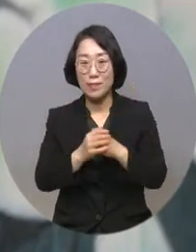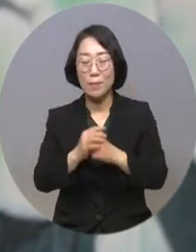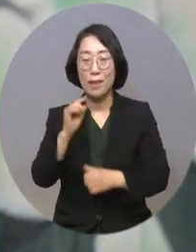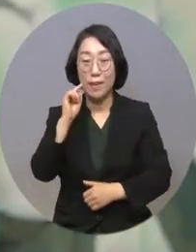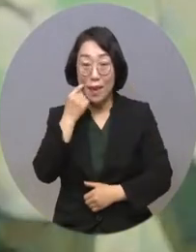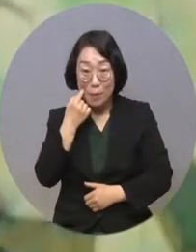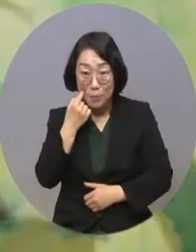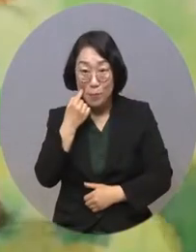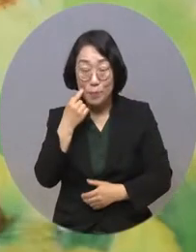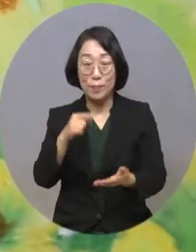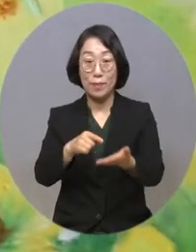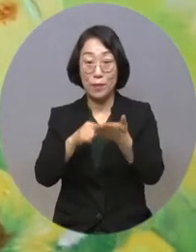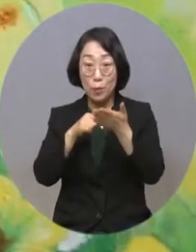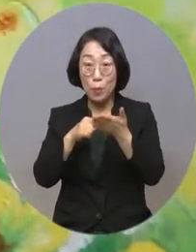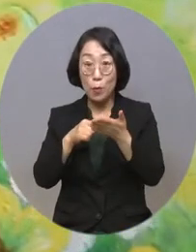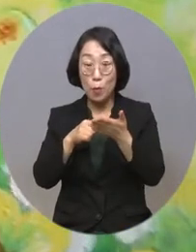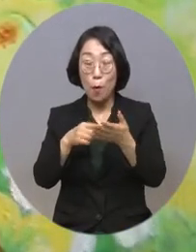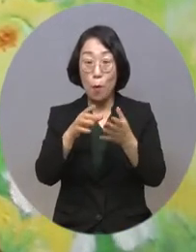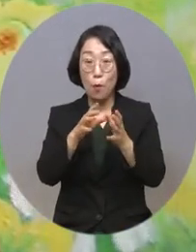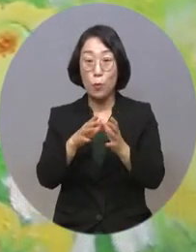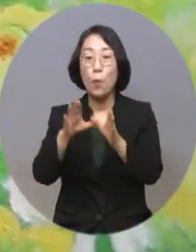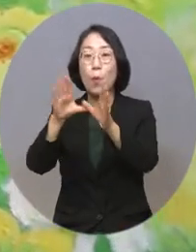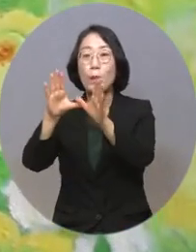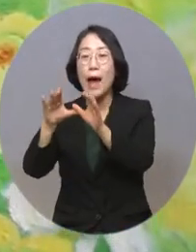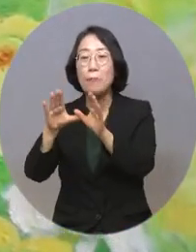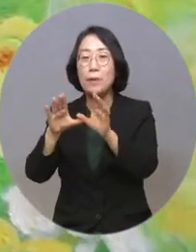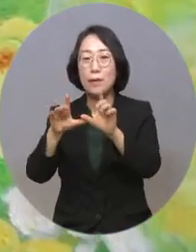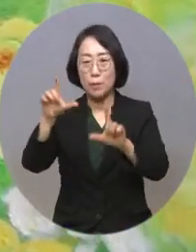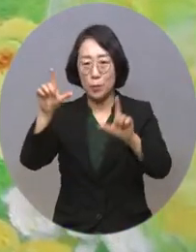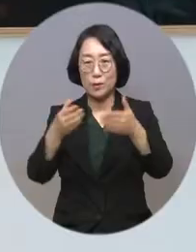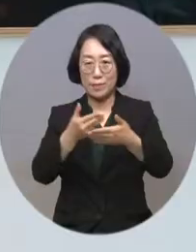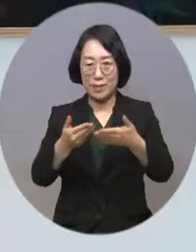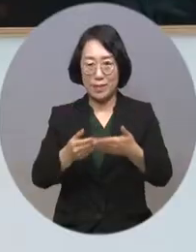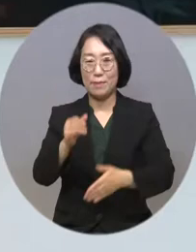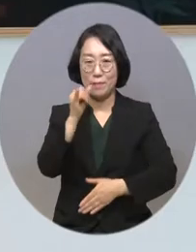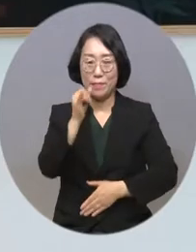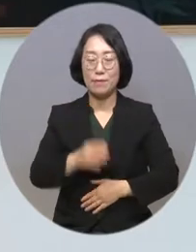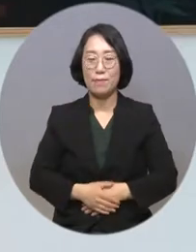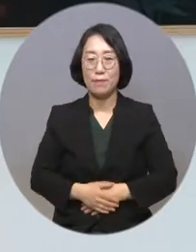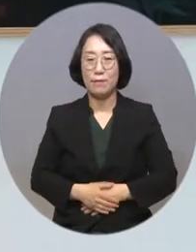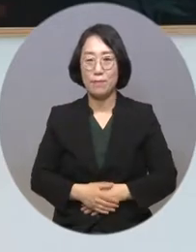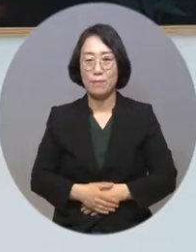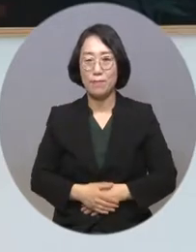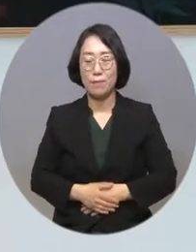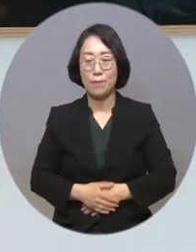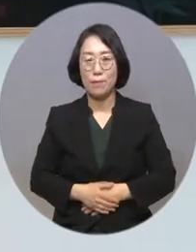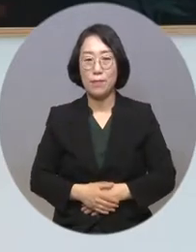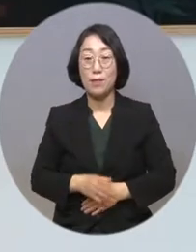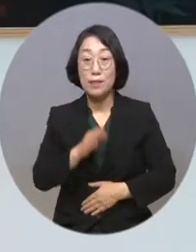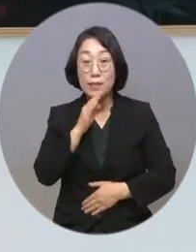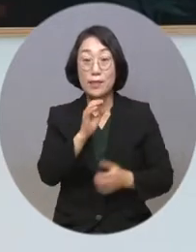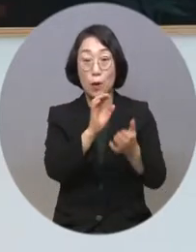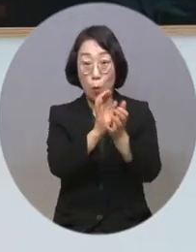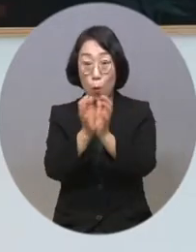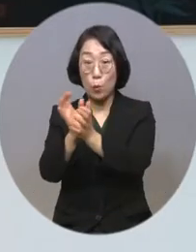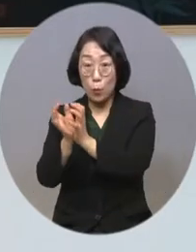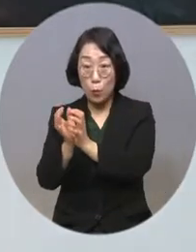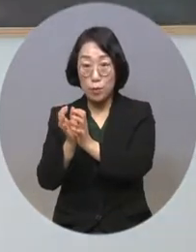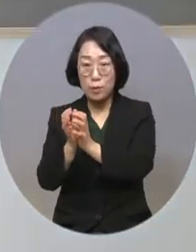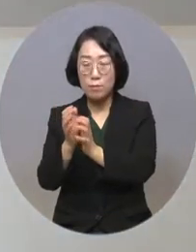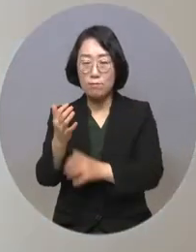뽐내고 꽃을 찾은 나비들도 춤을 춥니다. 여기저기 피어있는 봄꽃들로